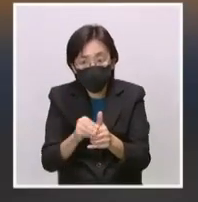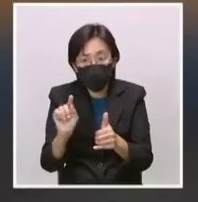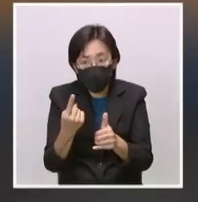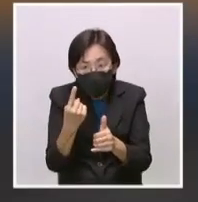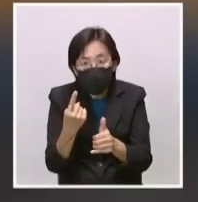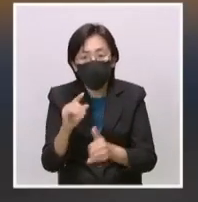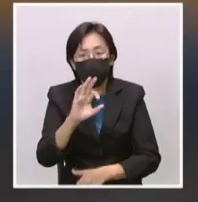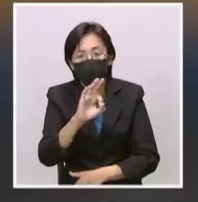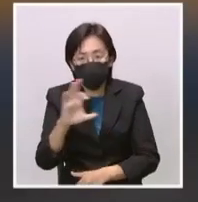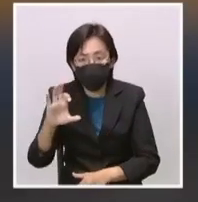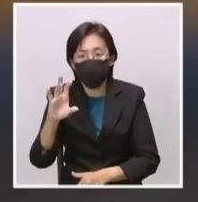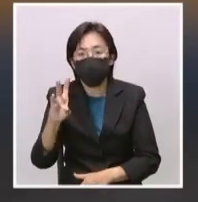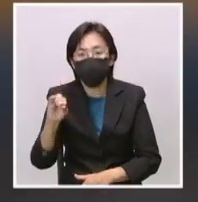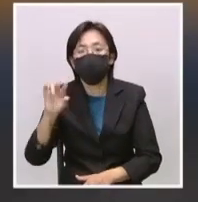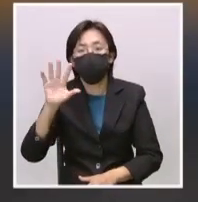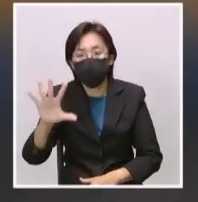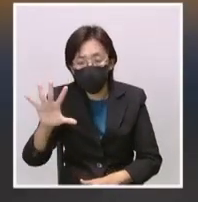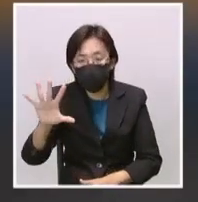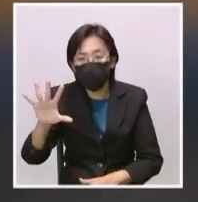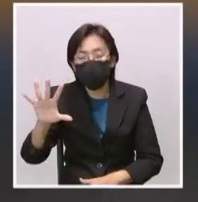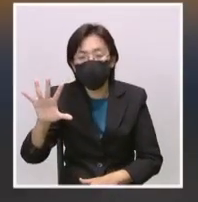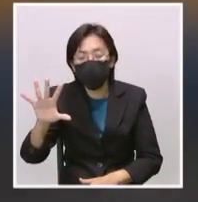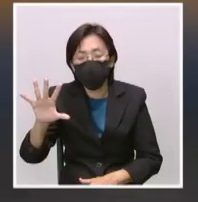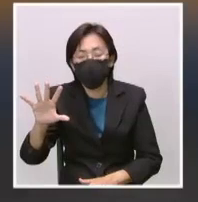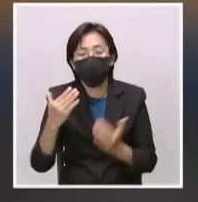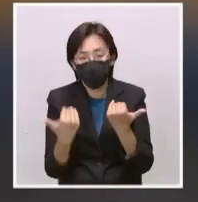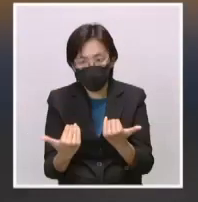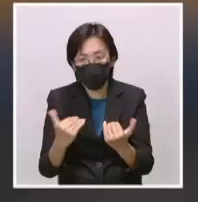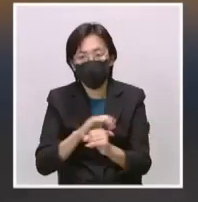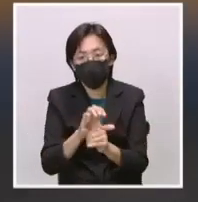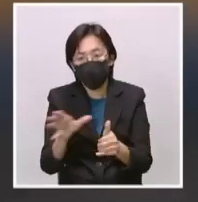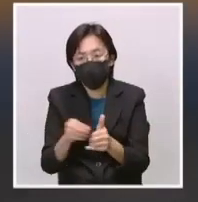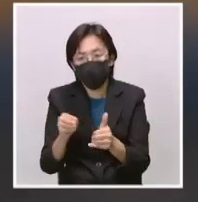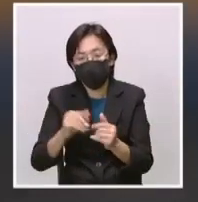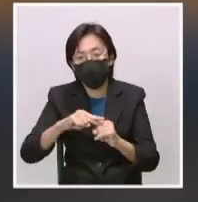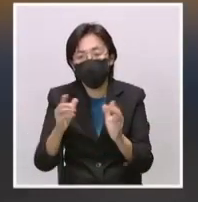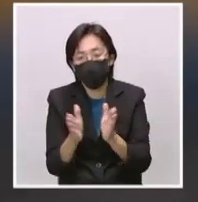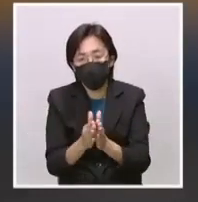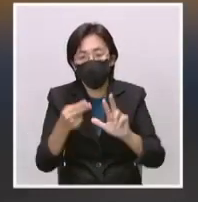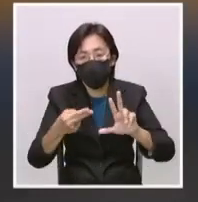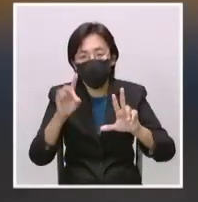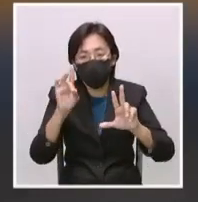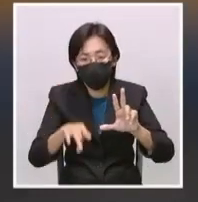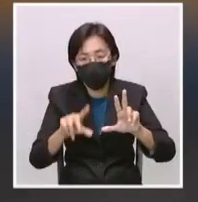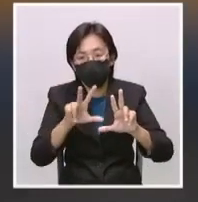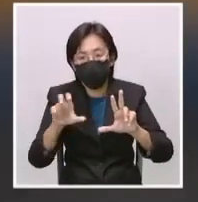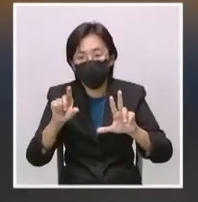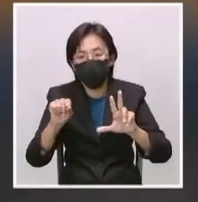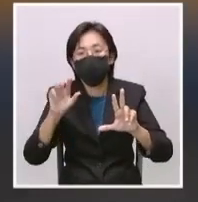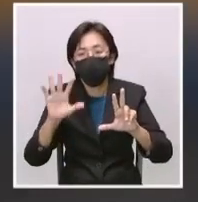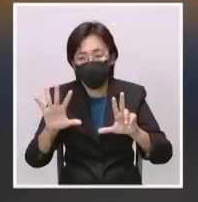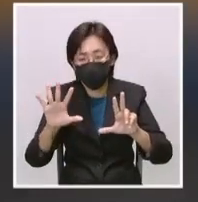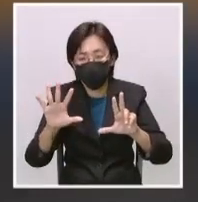หม่975คนครับทันให้ผู้ป่วยยืนยันสะสมในพื้นที่อยู่ที่ 38,325 คนแล้